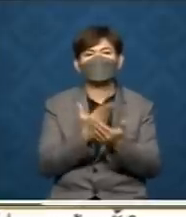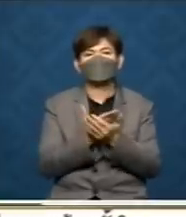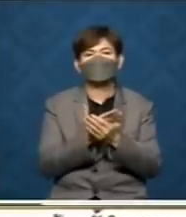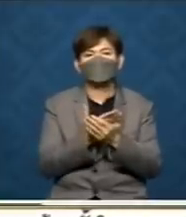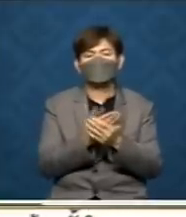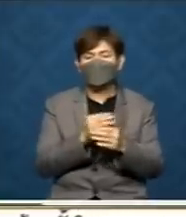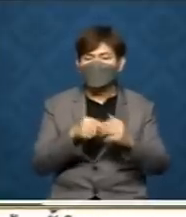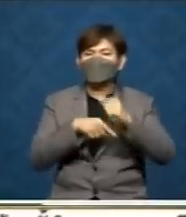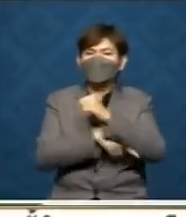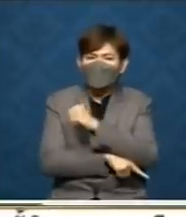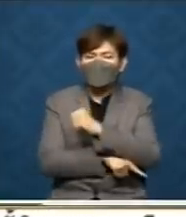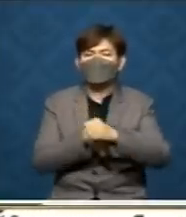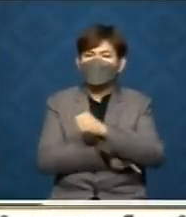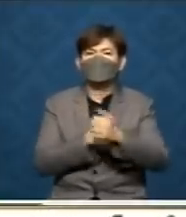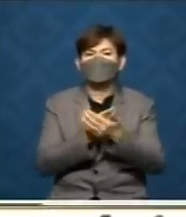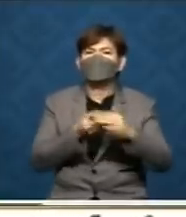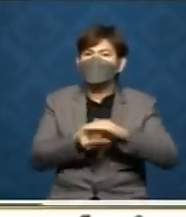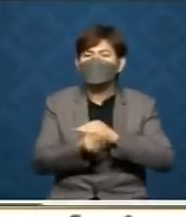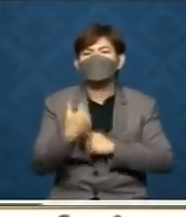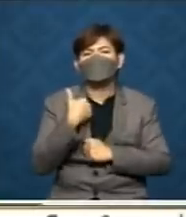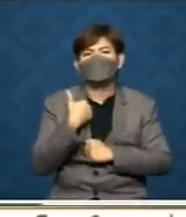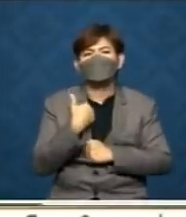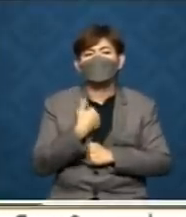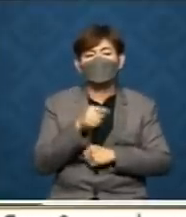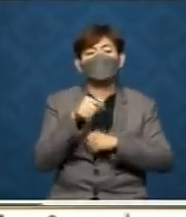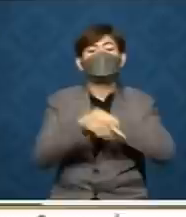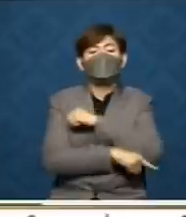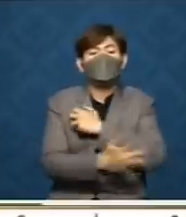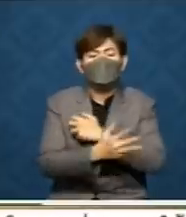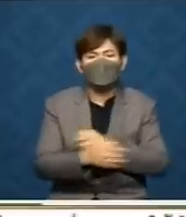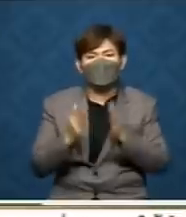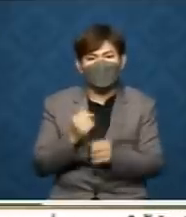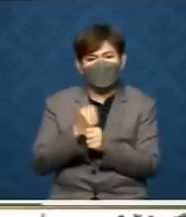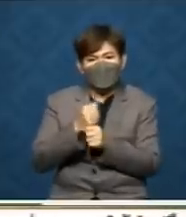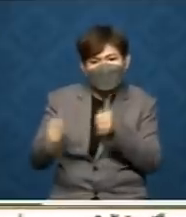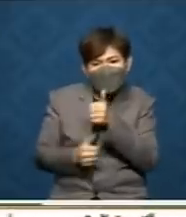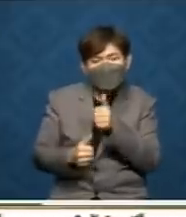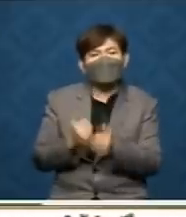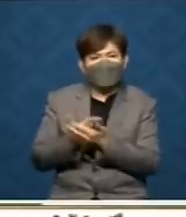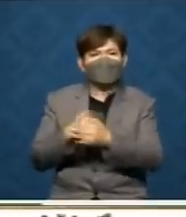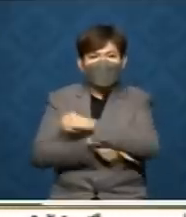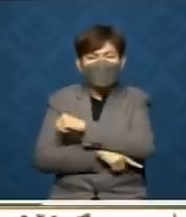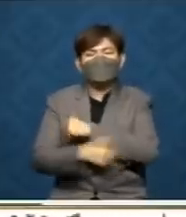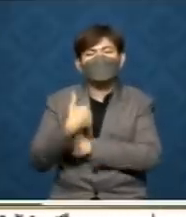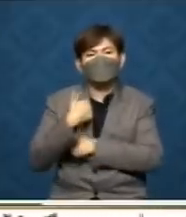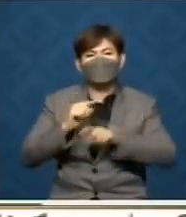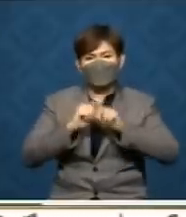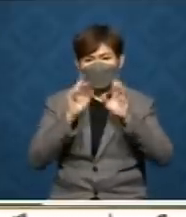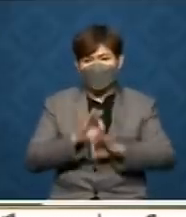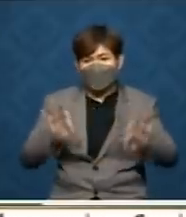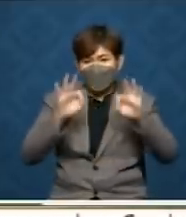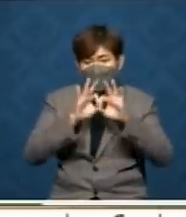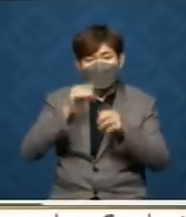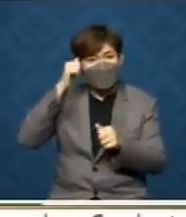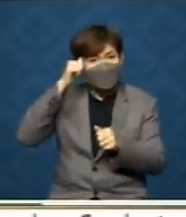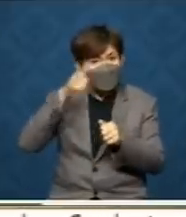ก็ไปโกงไปทุจริตแหละถ้าไม่กรองก็ลูกน้องโกงแล้วก็ปล่อยเขาตรงคะและที่สำคัญน่ะก็